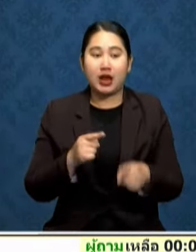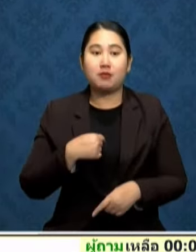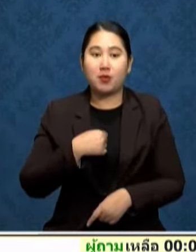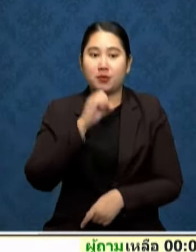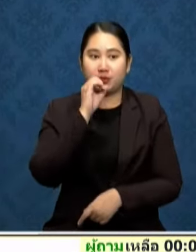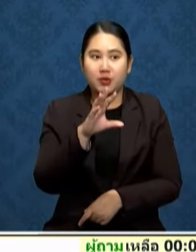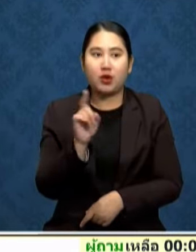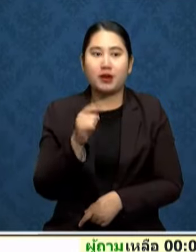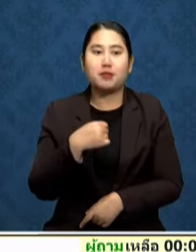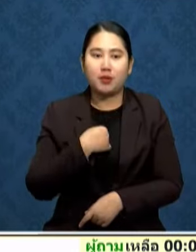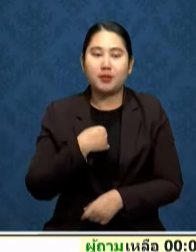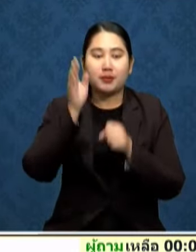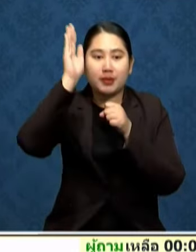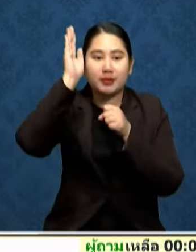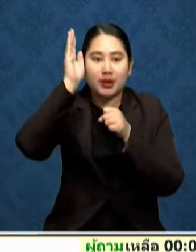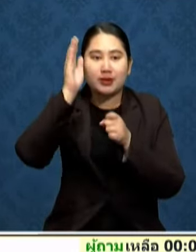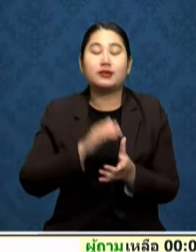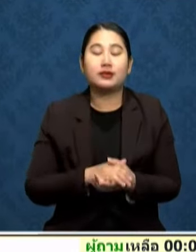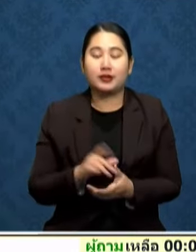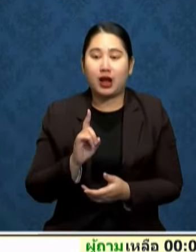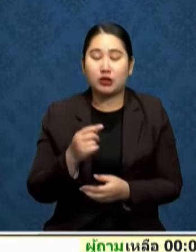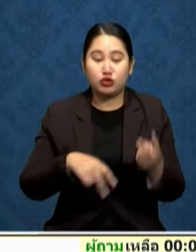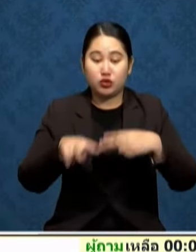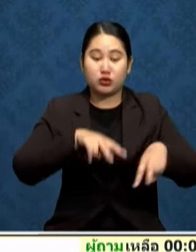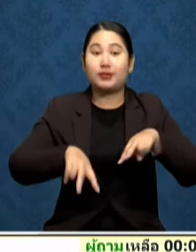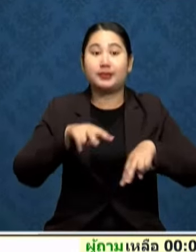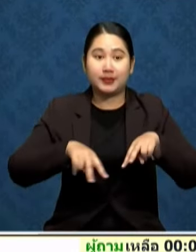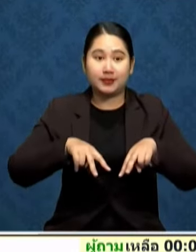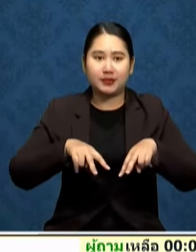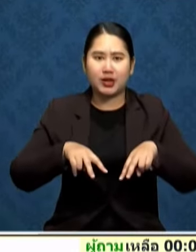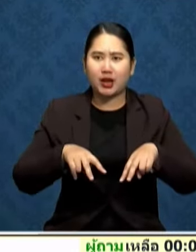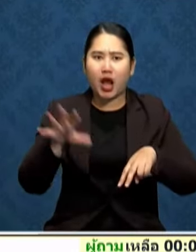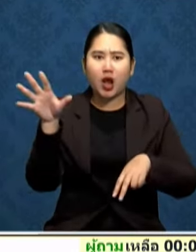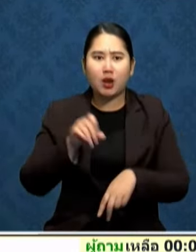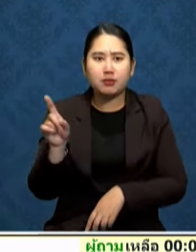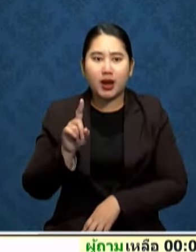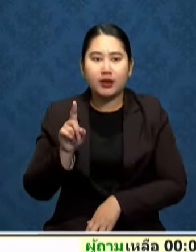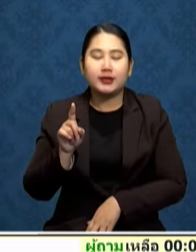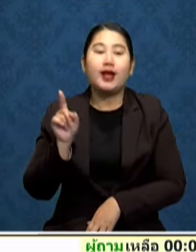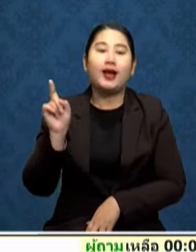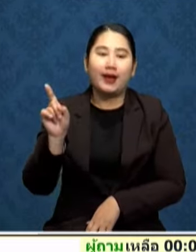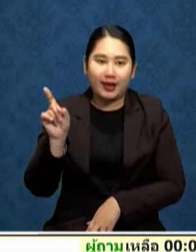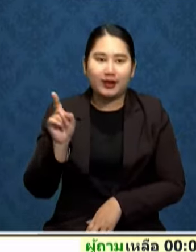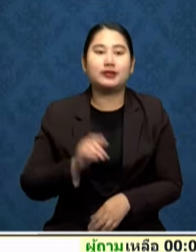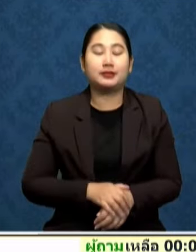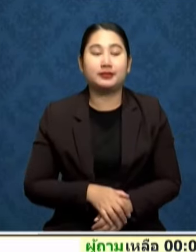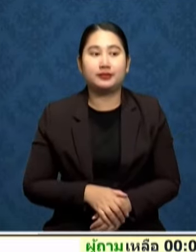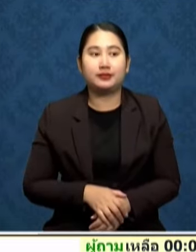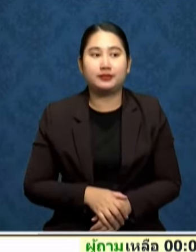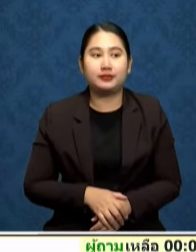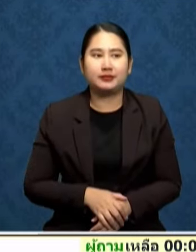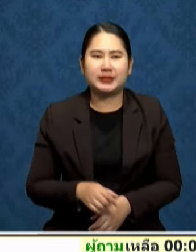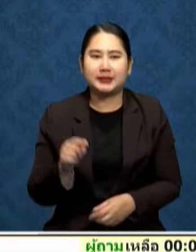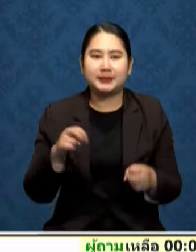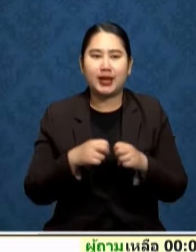ขณะนี้เนี่ยอย่างที่ผมนำเรียนไปครับการที่จะตรวจสอบหาต้นทางเนี่ย นะวันนี้เนี่ยเราขาดแค่ไอ้ตั